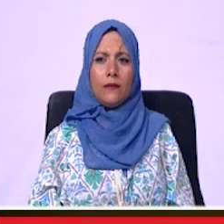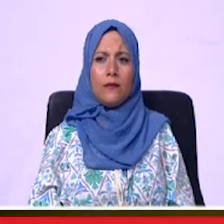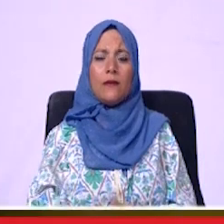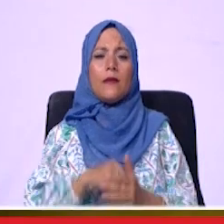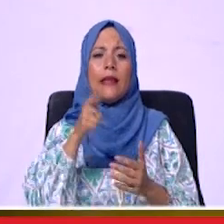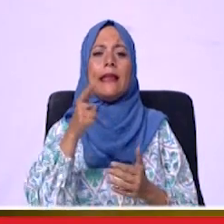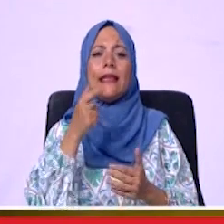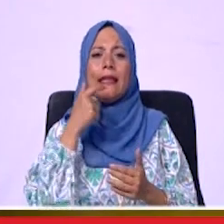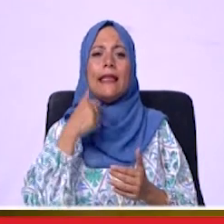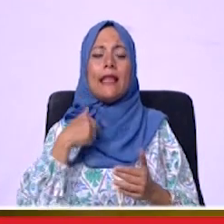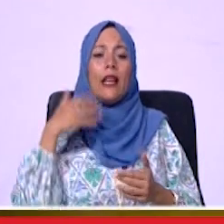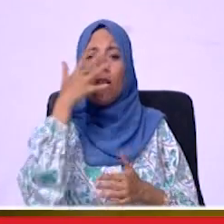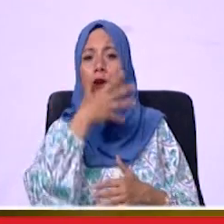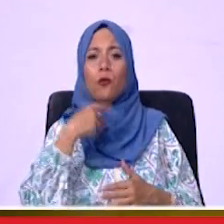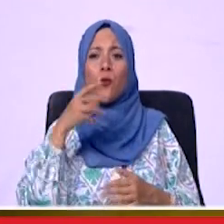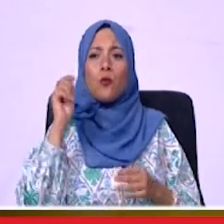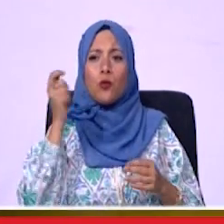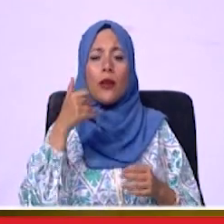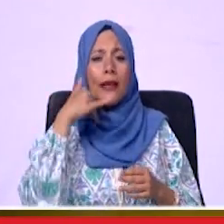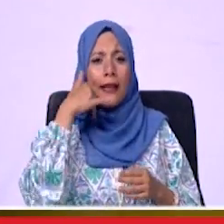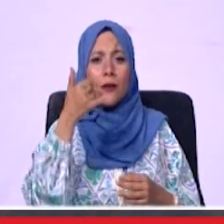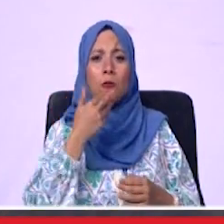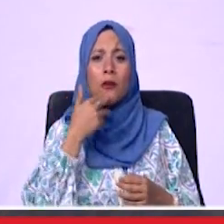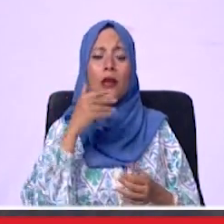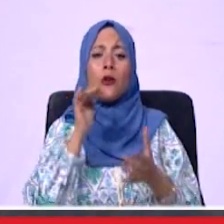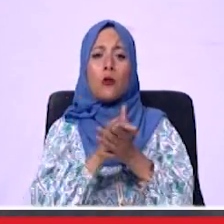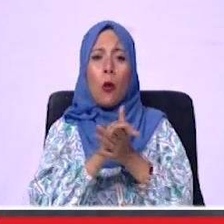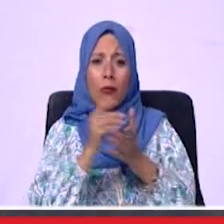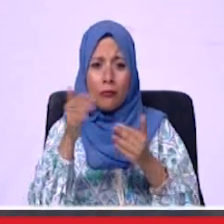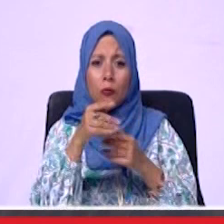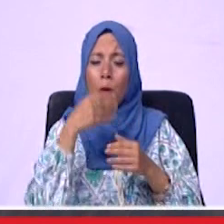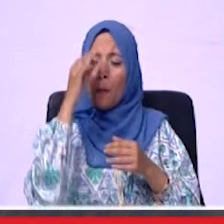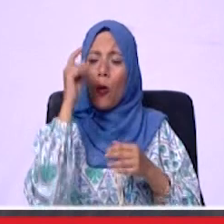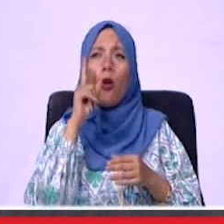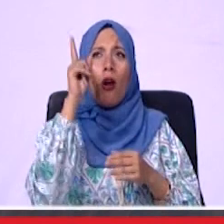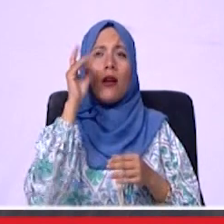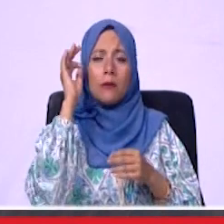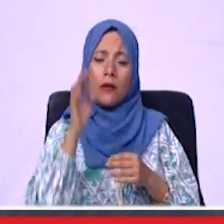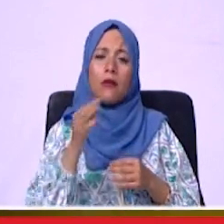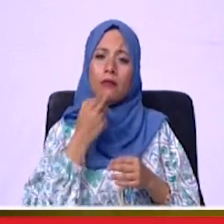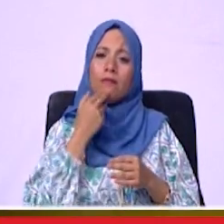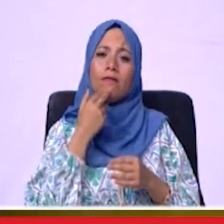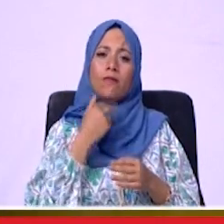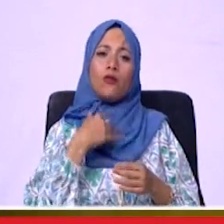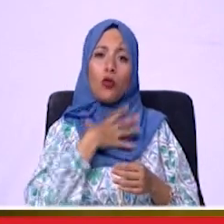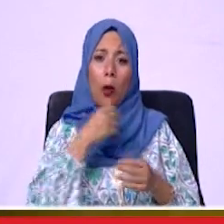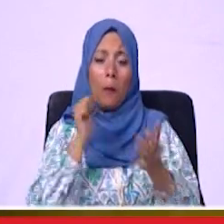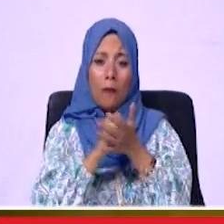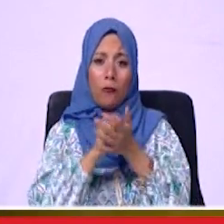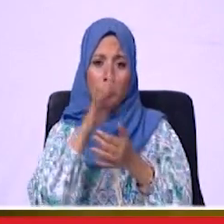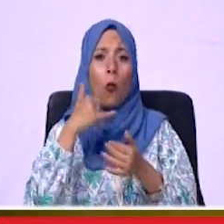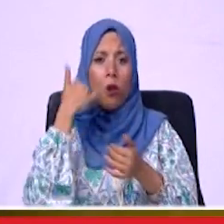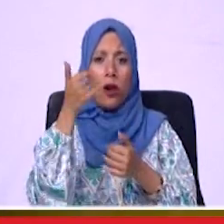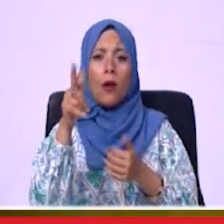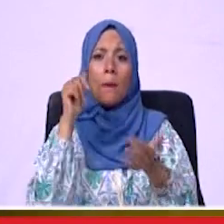انا قريت في رسالتك اللي جات لي الحقيقه من جاركم، وكتر خير جاركم على فكره. الله يبارك له. والله الراجل دليل الخير، يعني الراجل ما